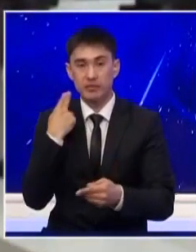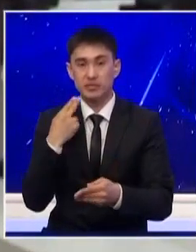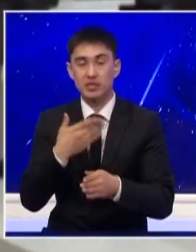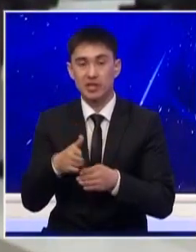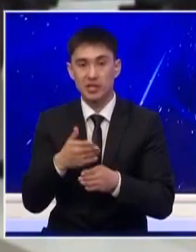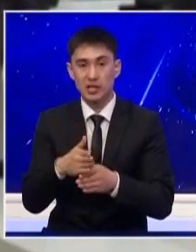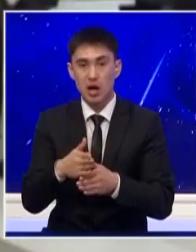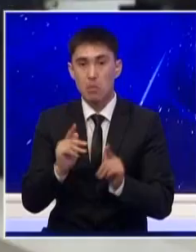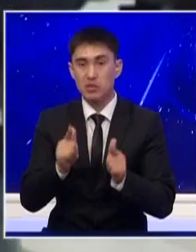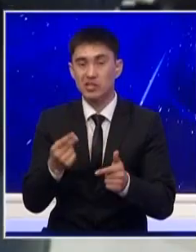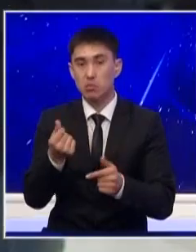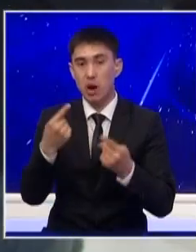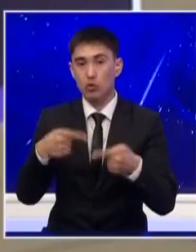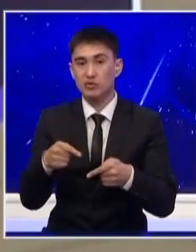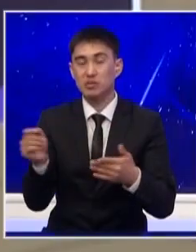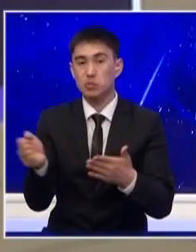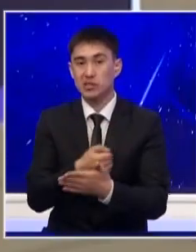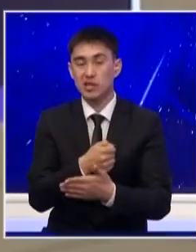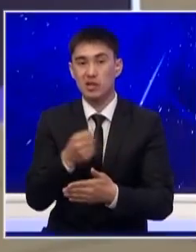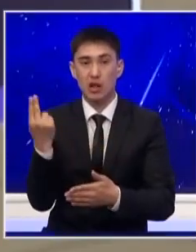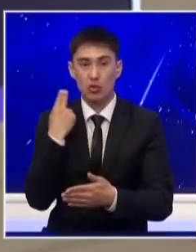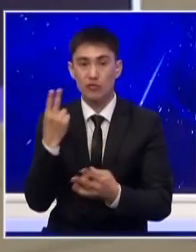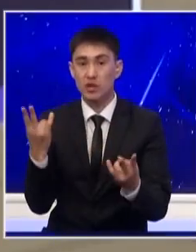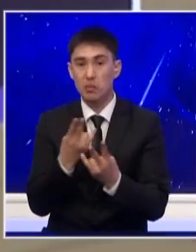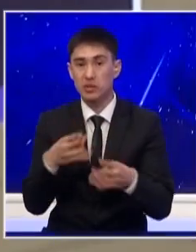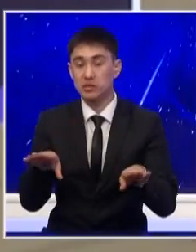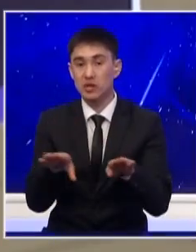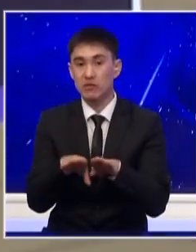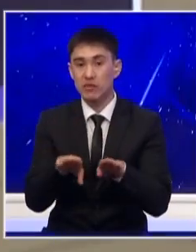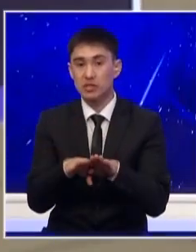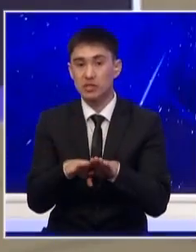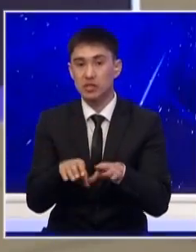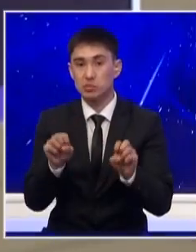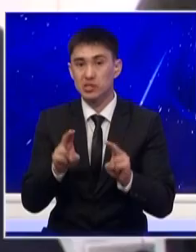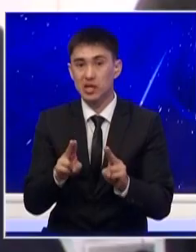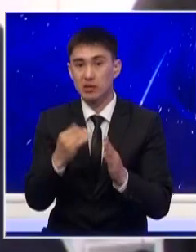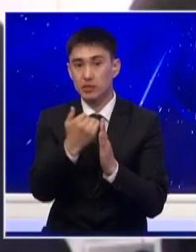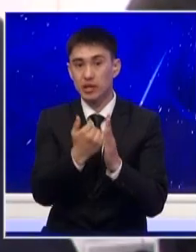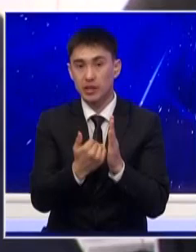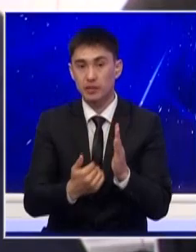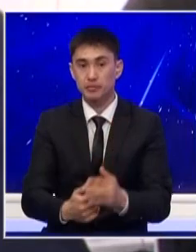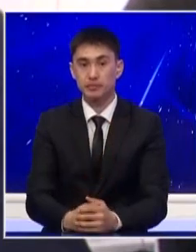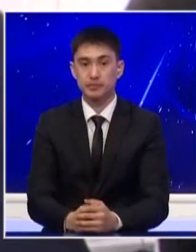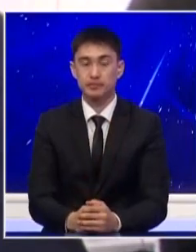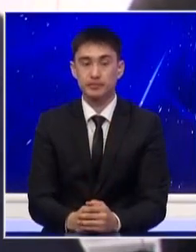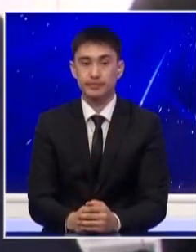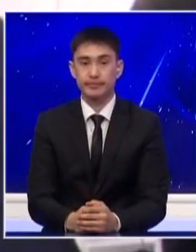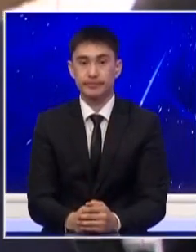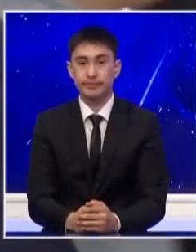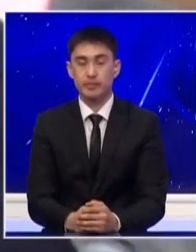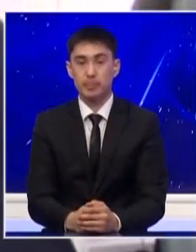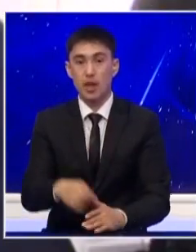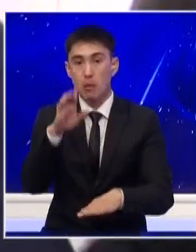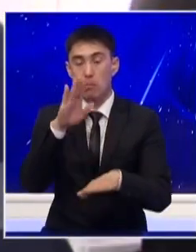для признания банкротства и списания долгов им необходимо соответствовать определенным критериям. Долг перед банками